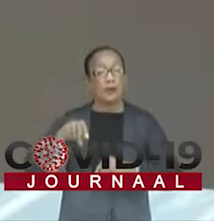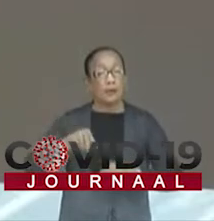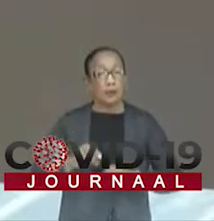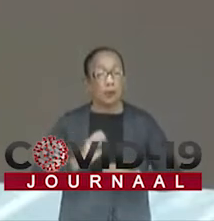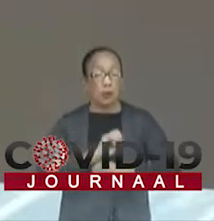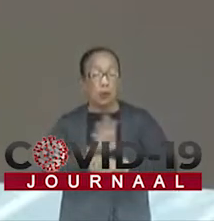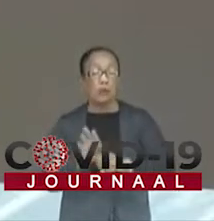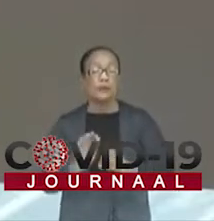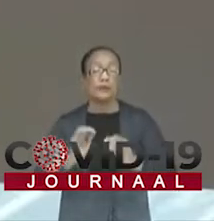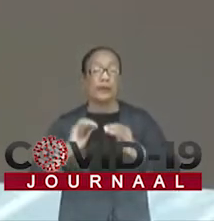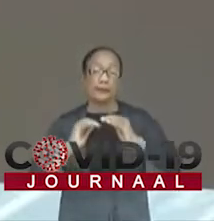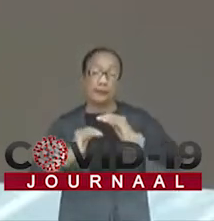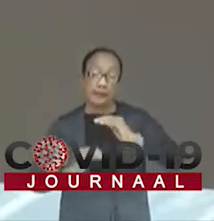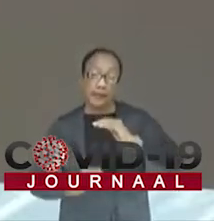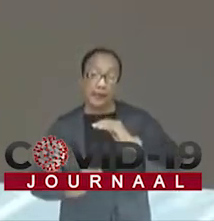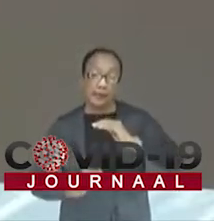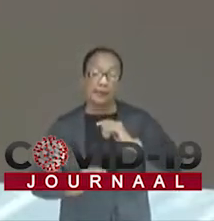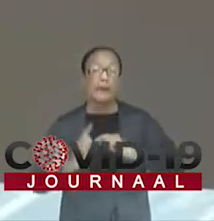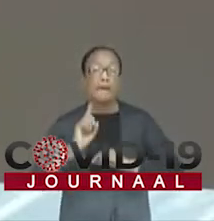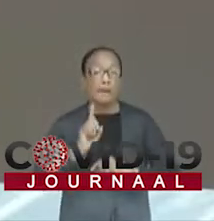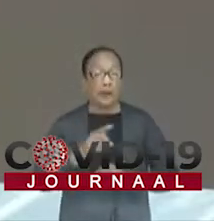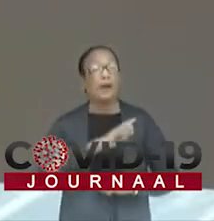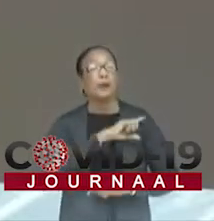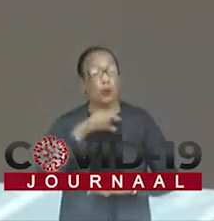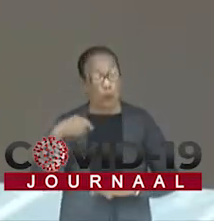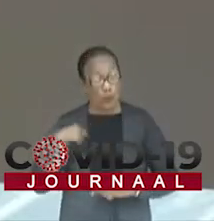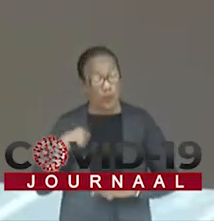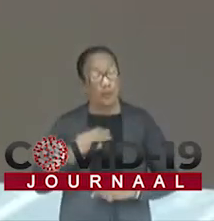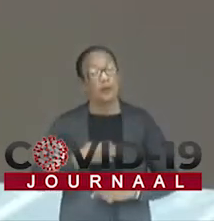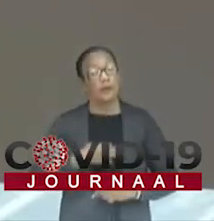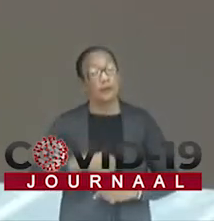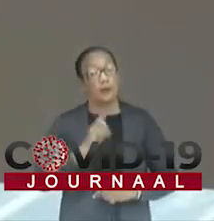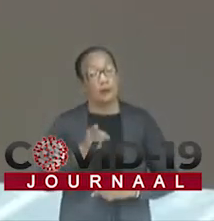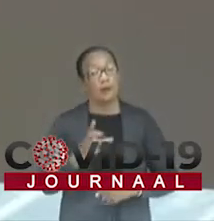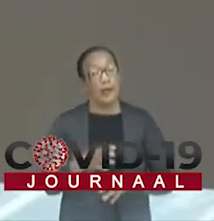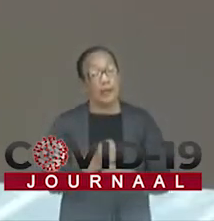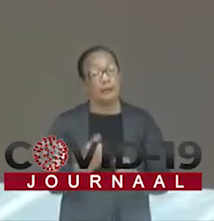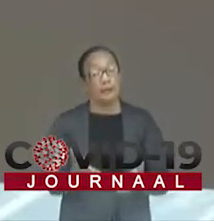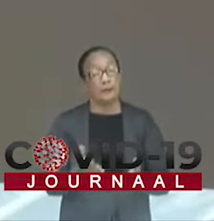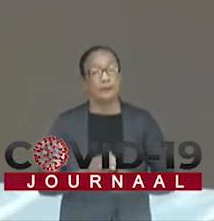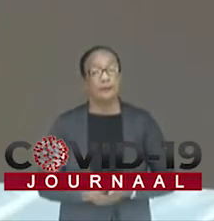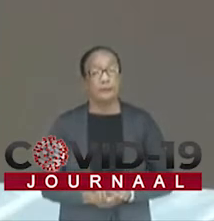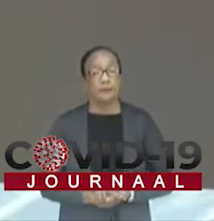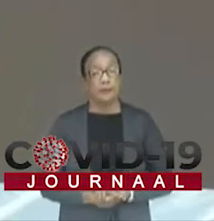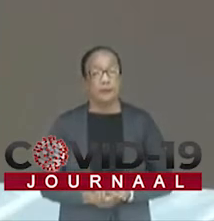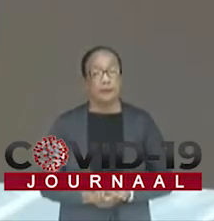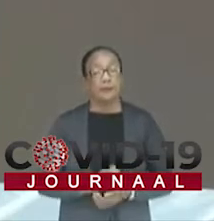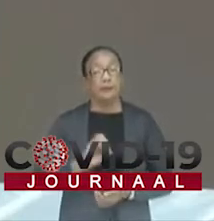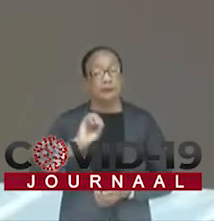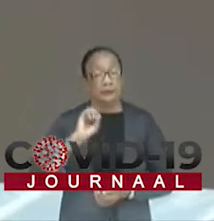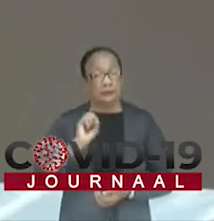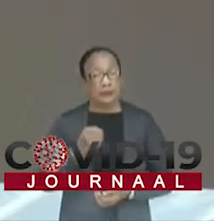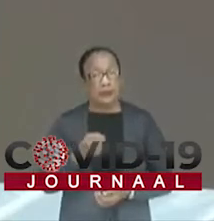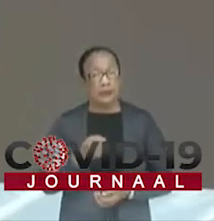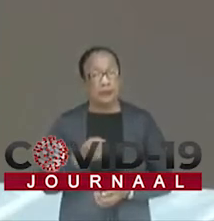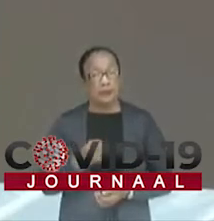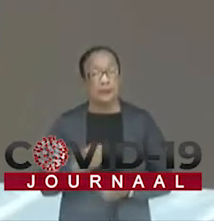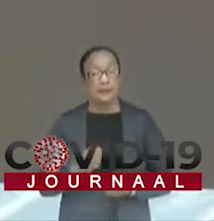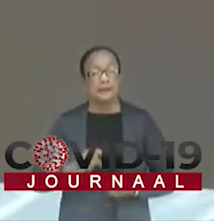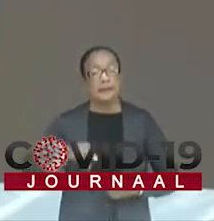maar dat zal sowieso afhangen van ons eigen gedrag. En daar is waar we ook steeds